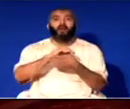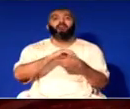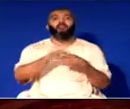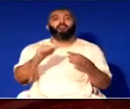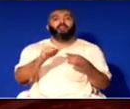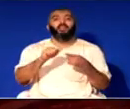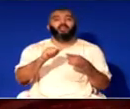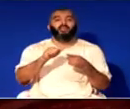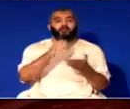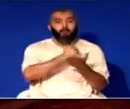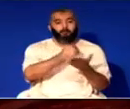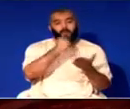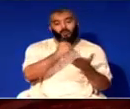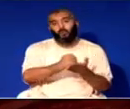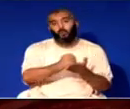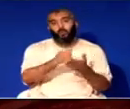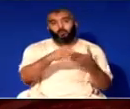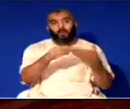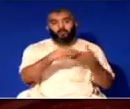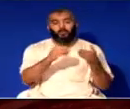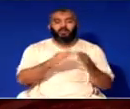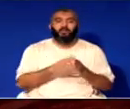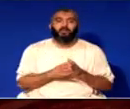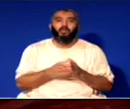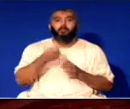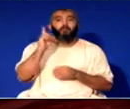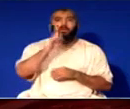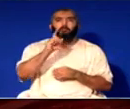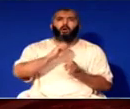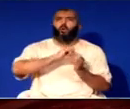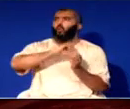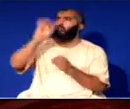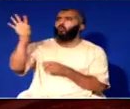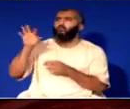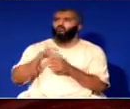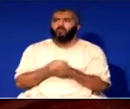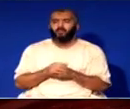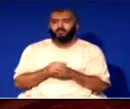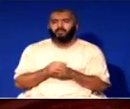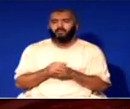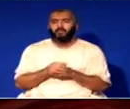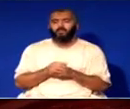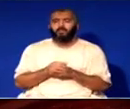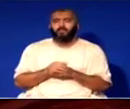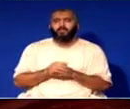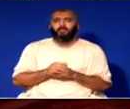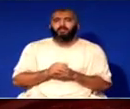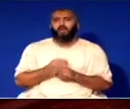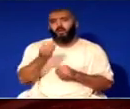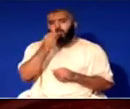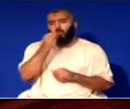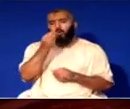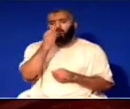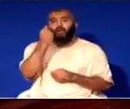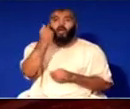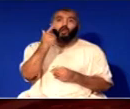الكواغط، يقول لها تسري لغيك واحد اولادي. هذا ما كان هو راه تما في فرنسا بلا كوارث. اسكو الحاج